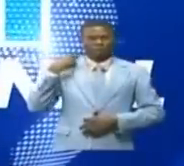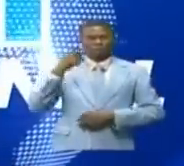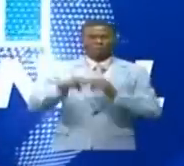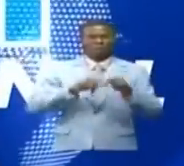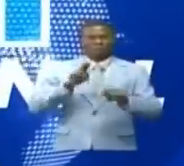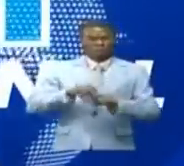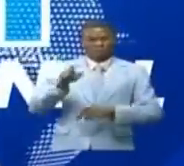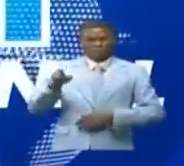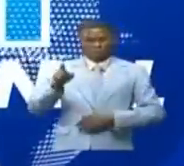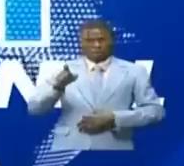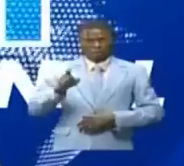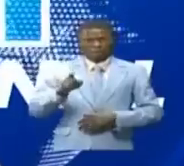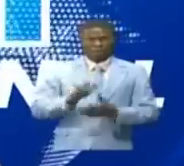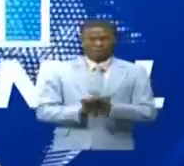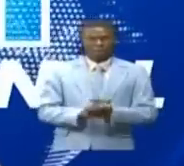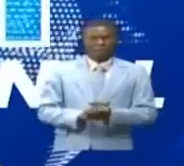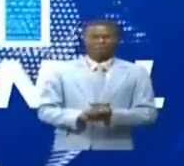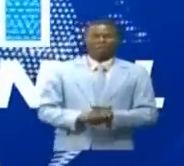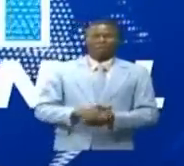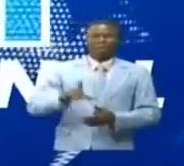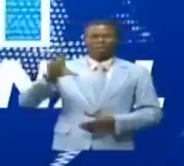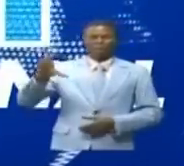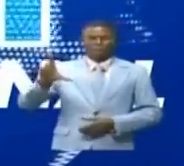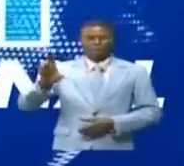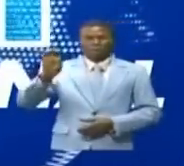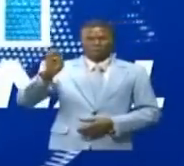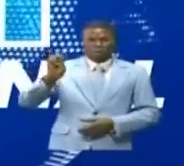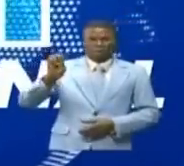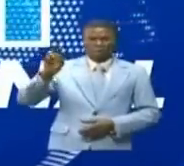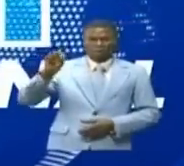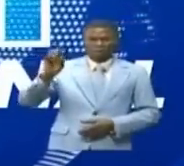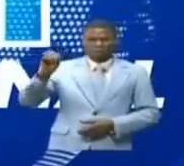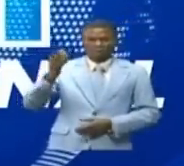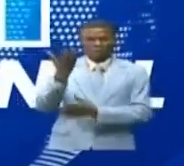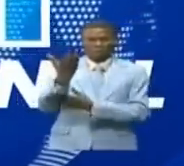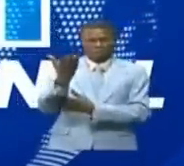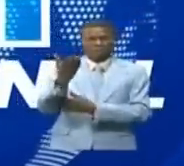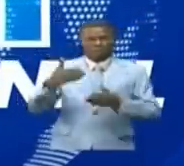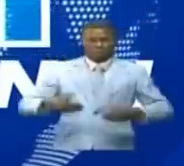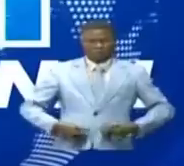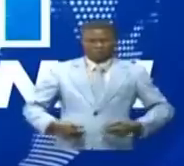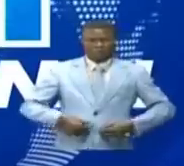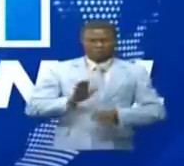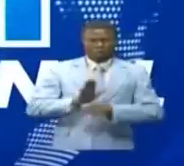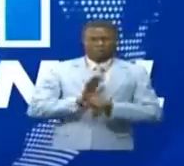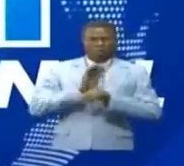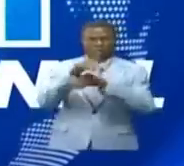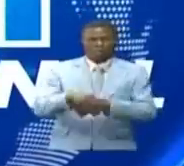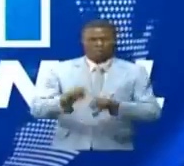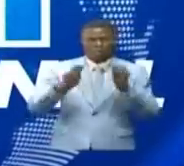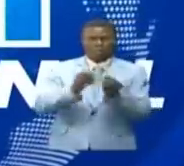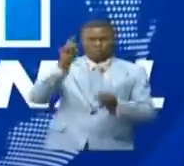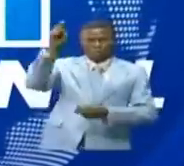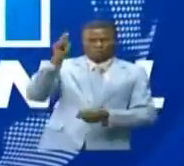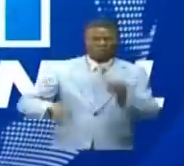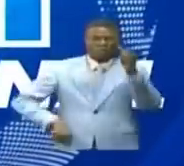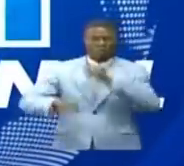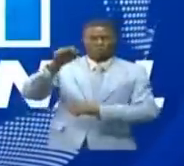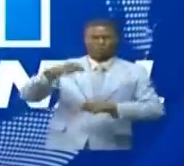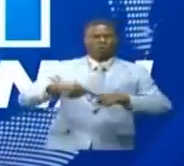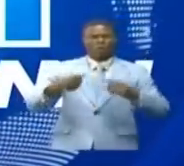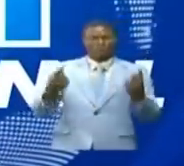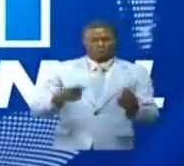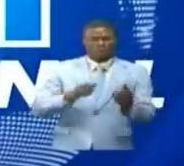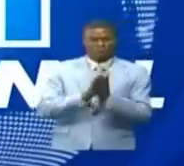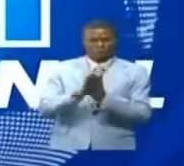le député national, Léon Moubikaï, encourage les jeunes à s'enrôler massivement dans l'armée pour combattre l'ennemi. Il